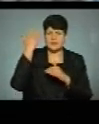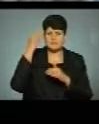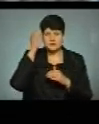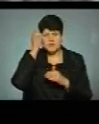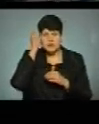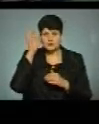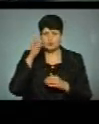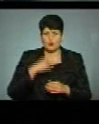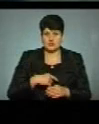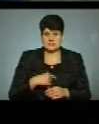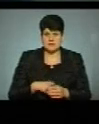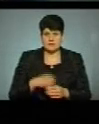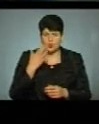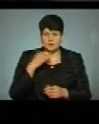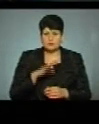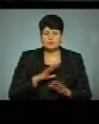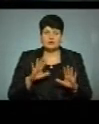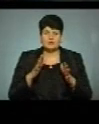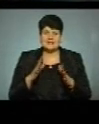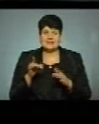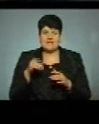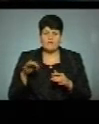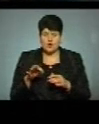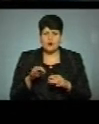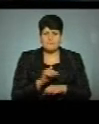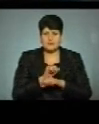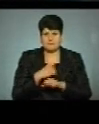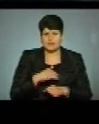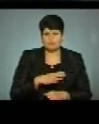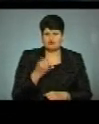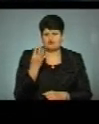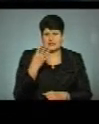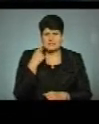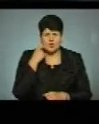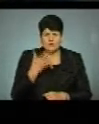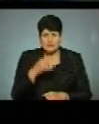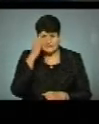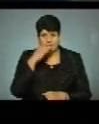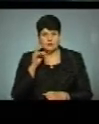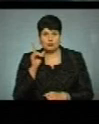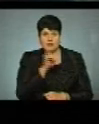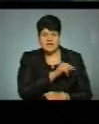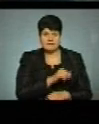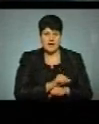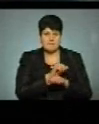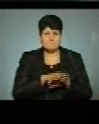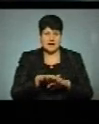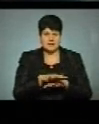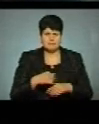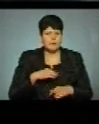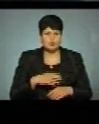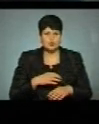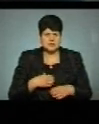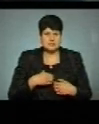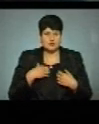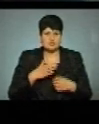нагадують про себе. Коли відбулися події Євромайдану, мені було 14 років. Мій тато поїхав на Майдан, і нам всім було дуже страшно